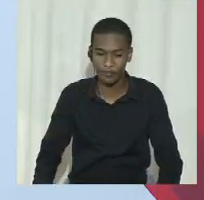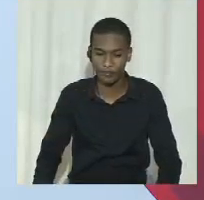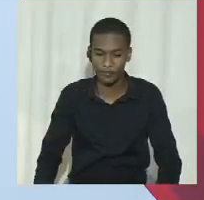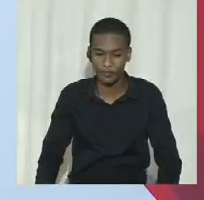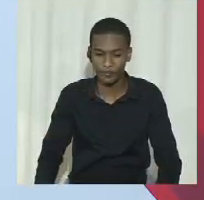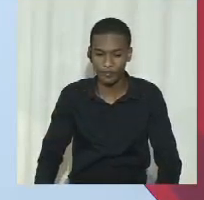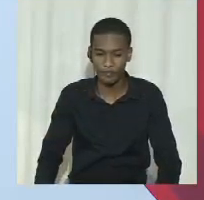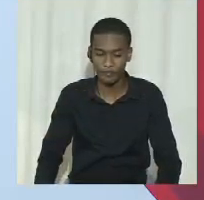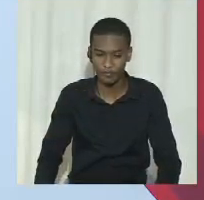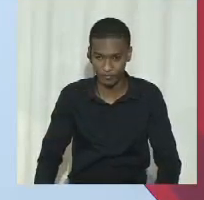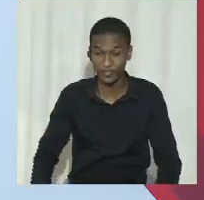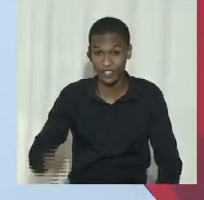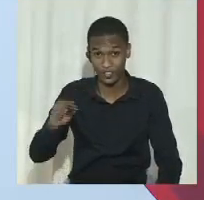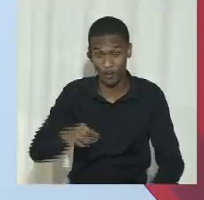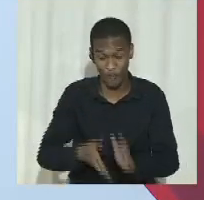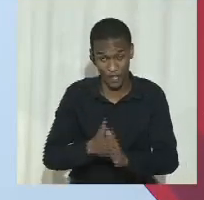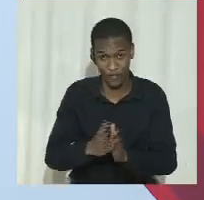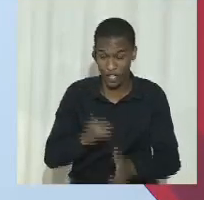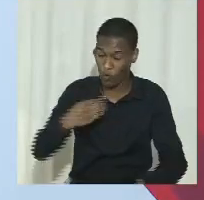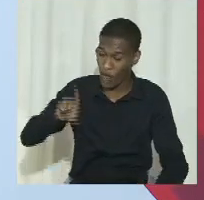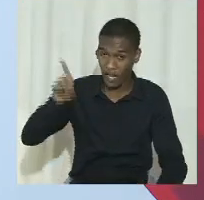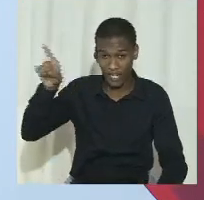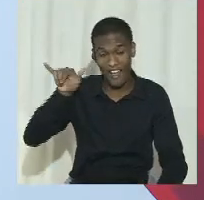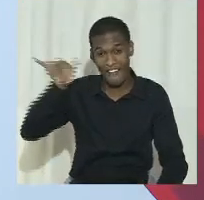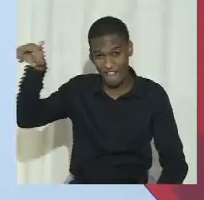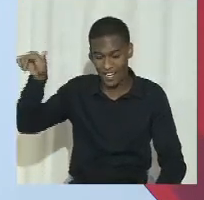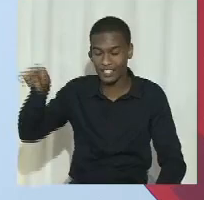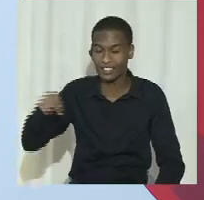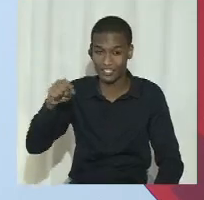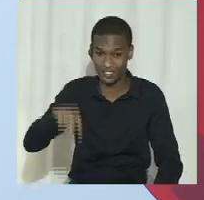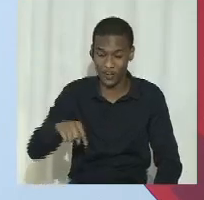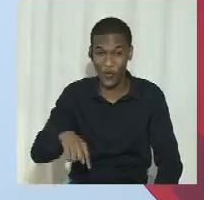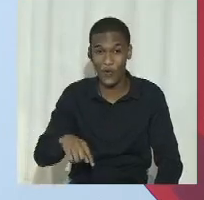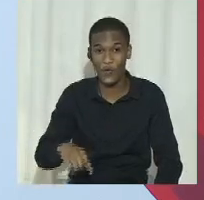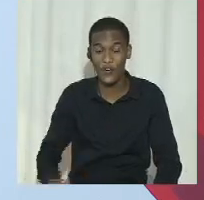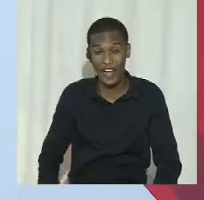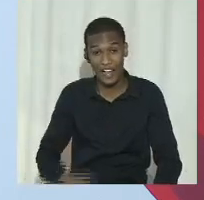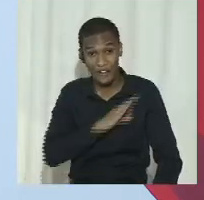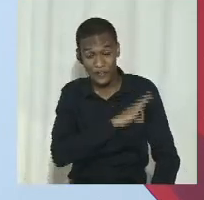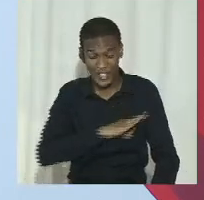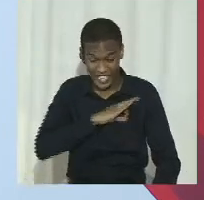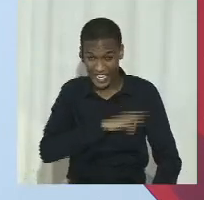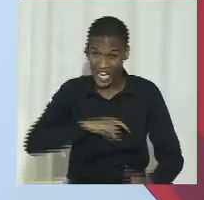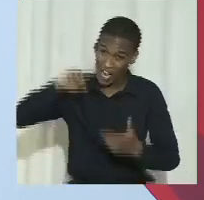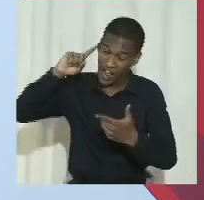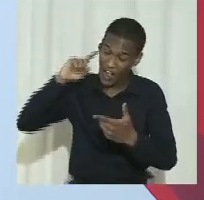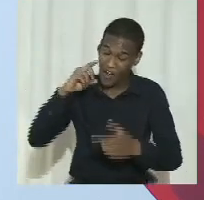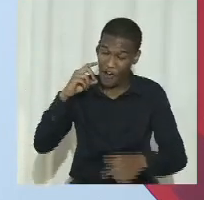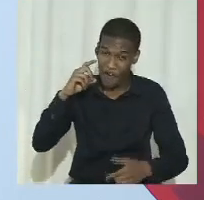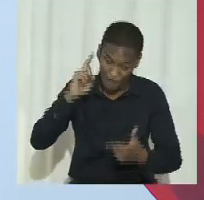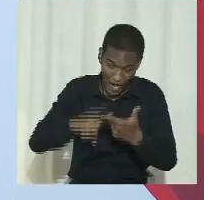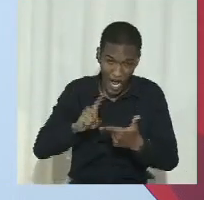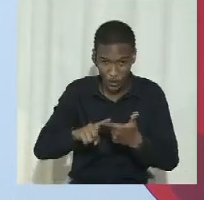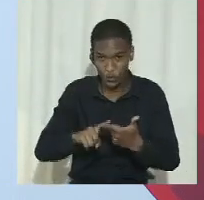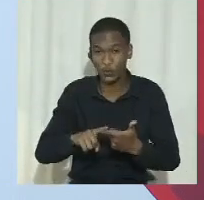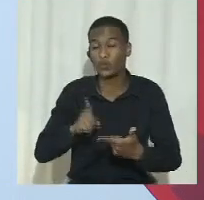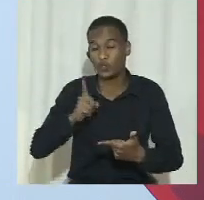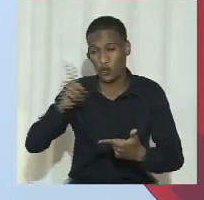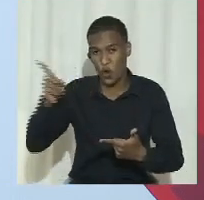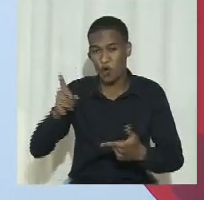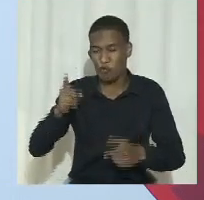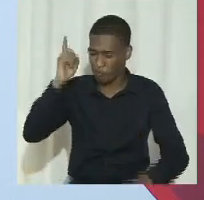Ho any ivelany vetivety isika ao anatin'ity vaovao manaraka ity. Firenena faharoa anisan'ny ahitana trangana COVID-19 betsaka